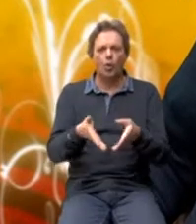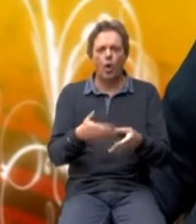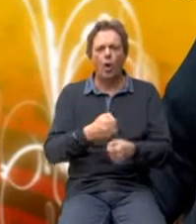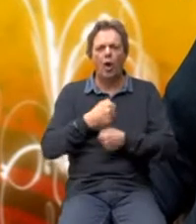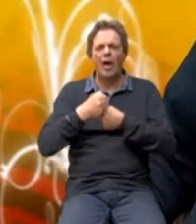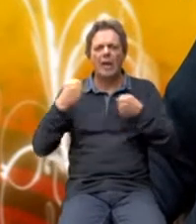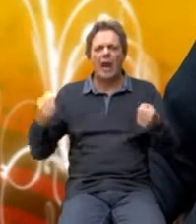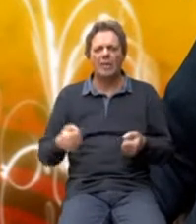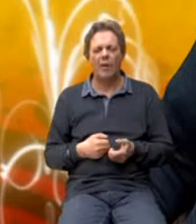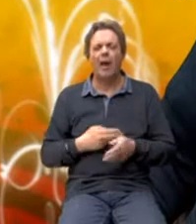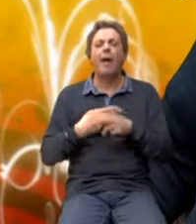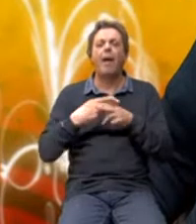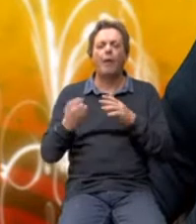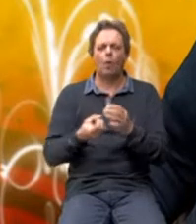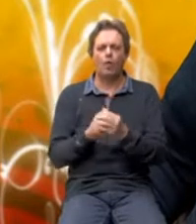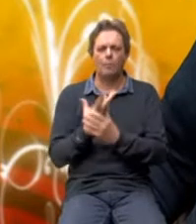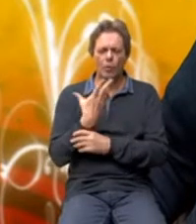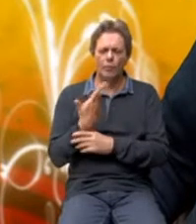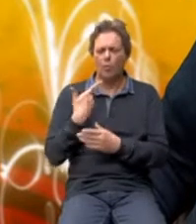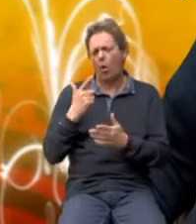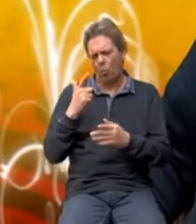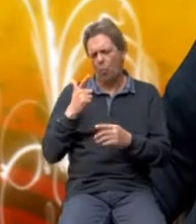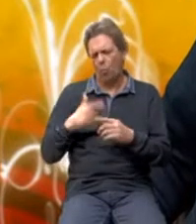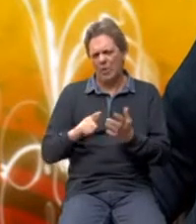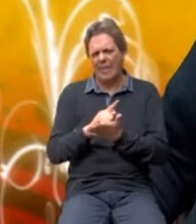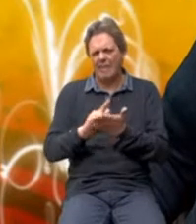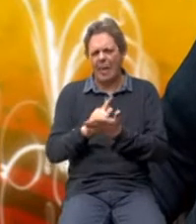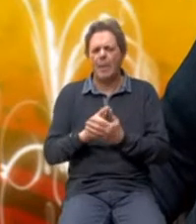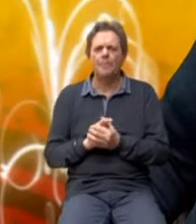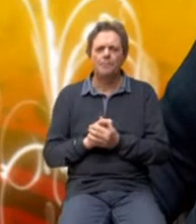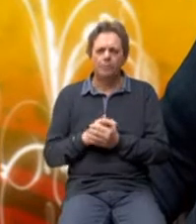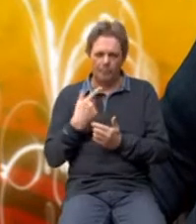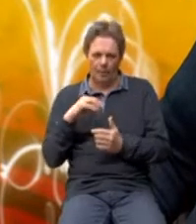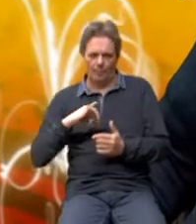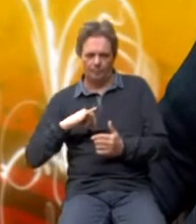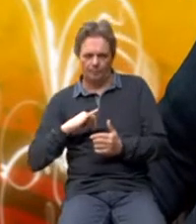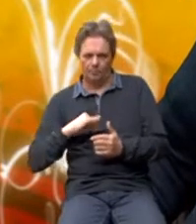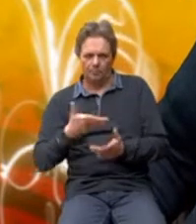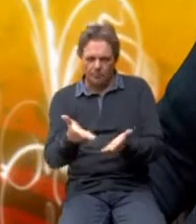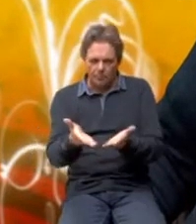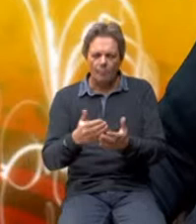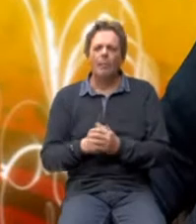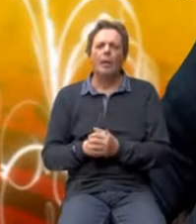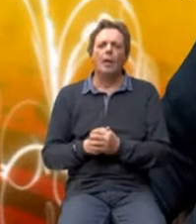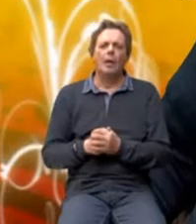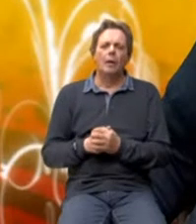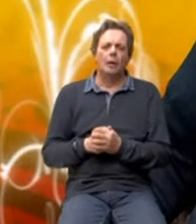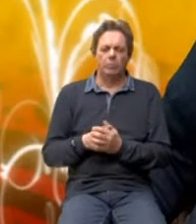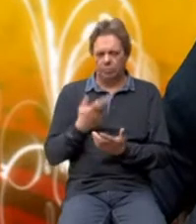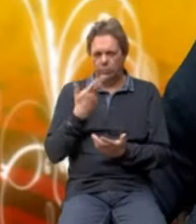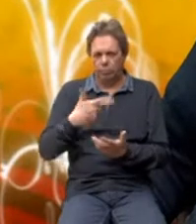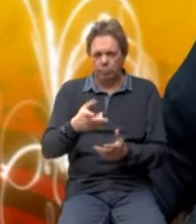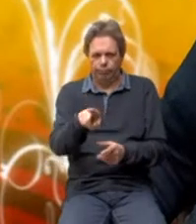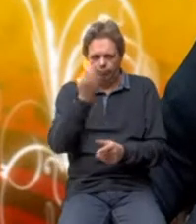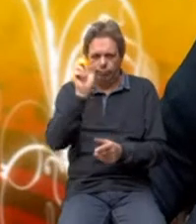razvoja ekoloških proizvoda koji u zadnje vrijeme plijene dakle, novčanike